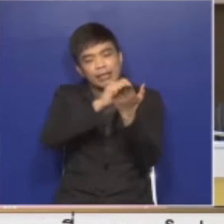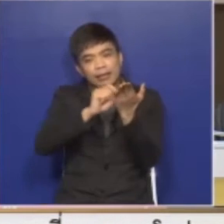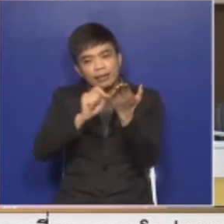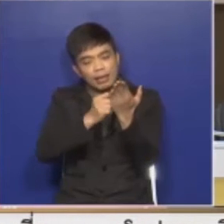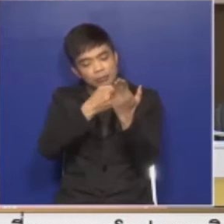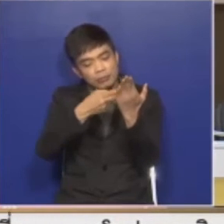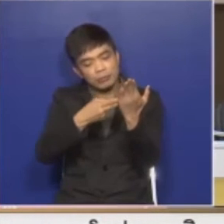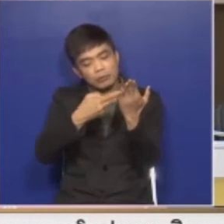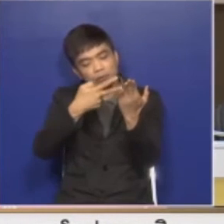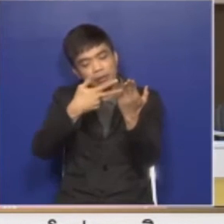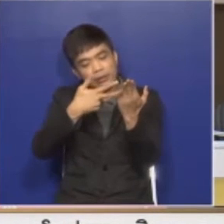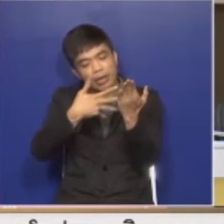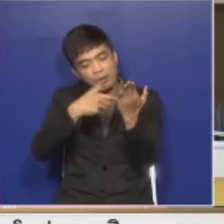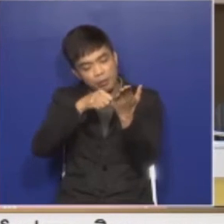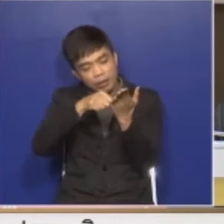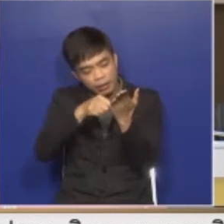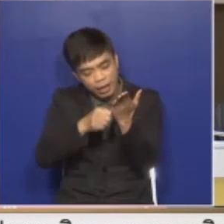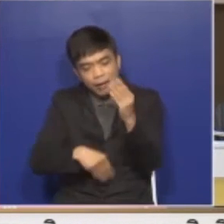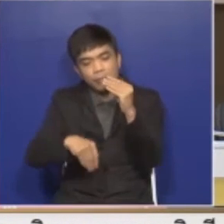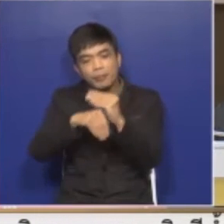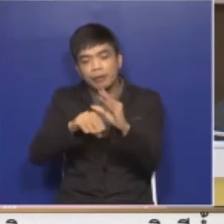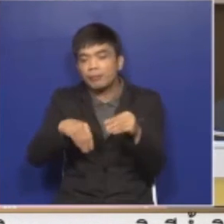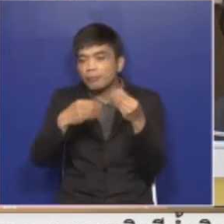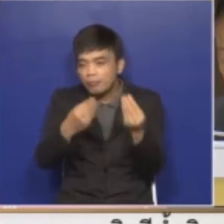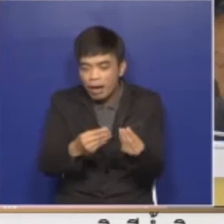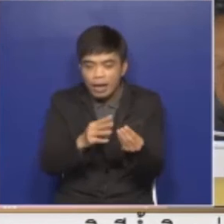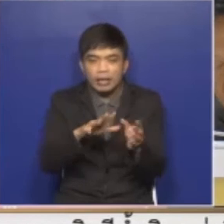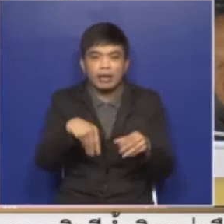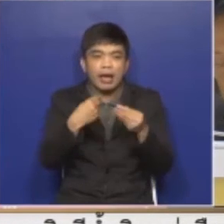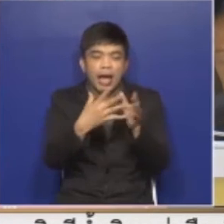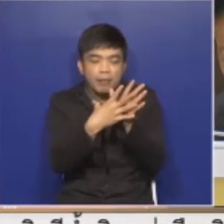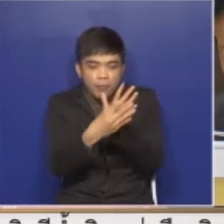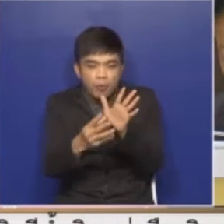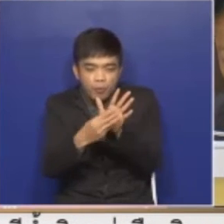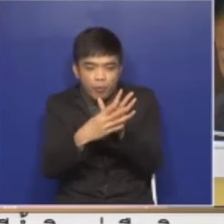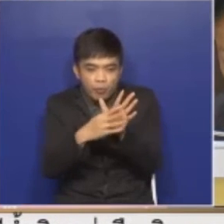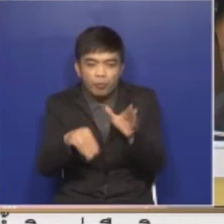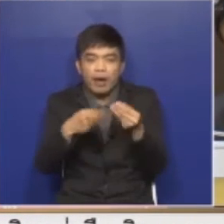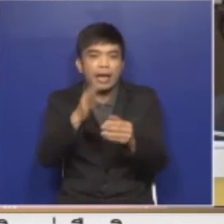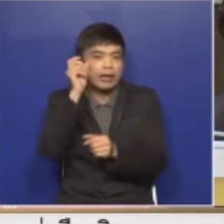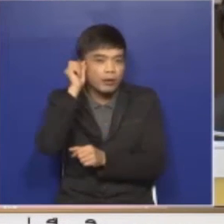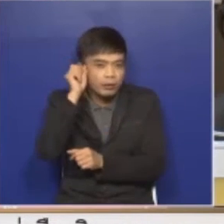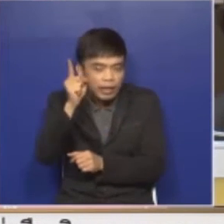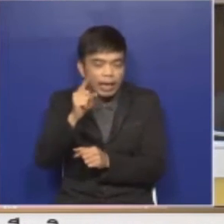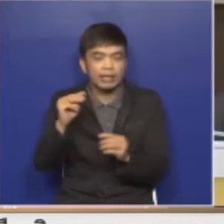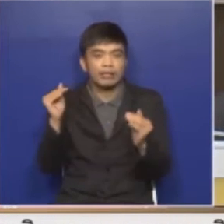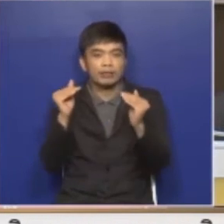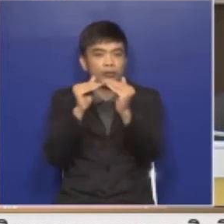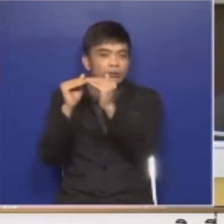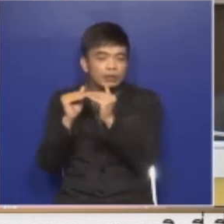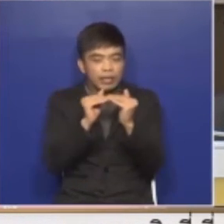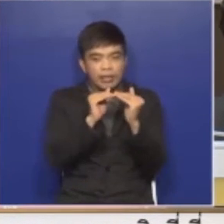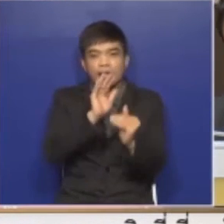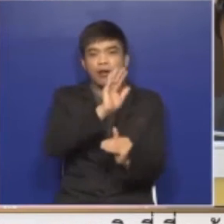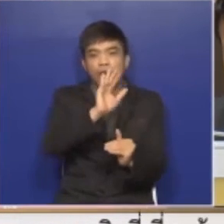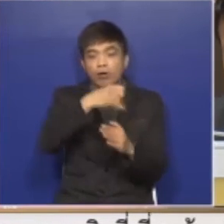เห็นควรให้มีการปรับปรุงเนินการและสร้างความเข้าใจเพื่อนำไปสู่การล่างกฎหมายเพื่อคุ้มครองสิทธิเสรีภาพชุมชนให้ชัดเจน